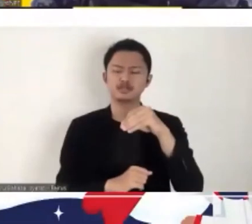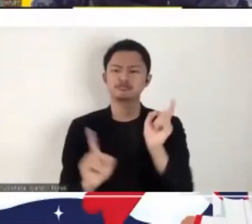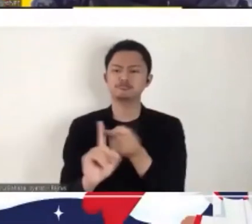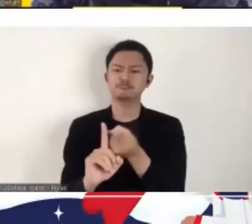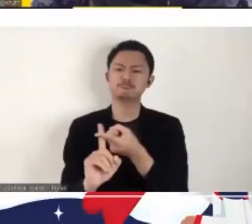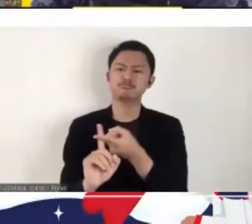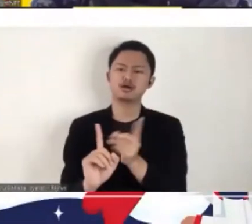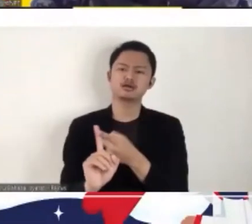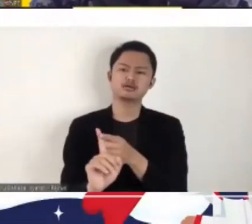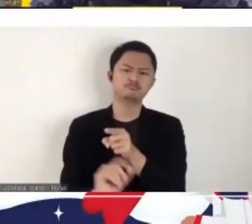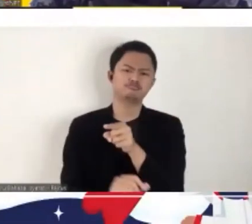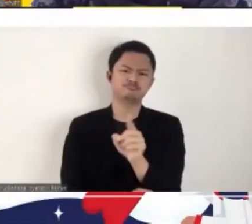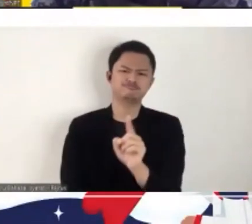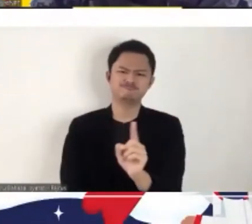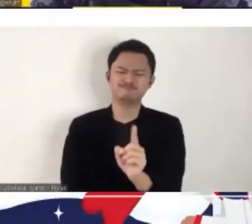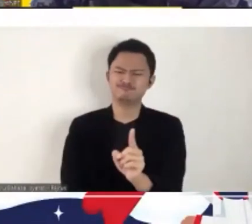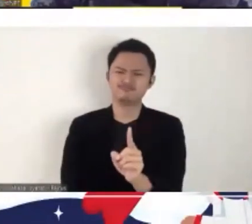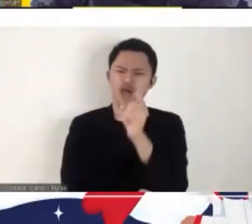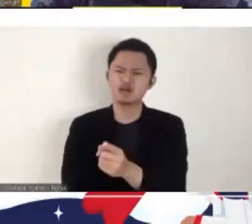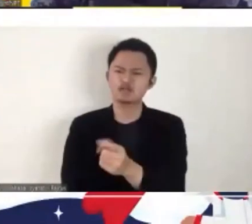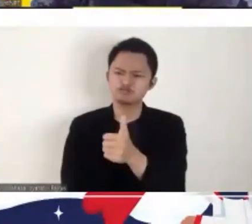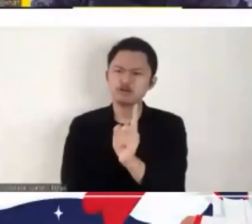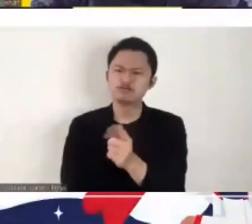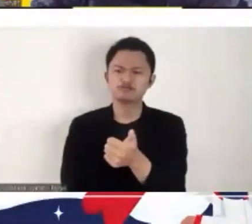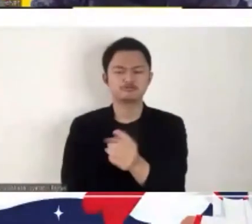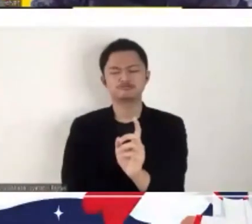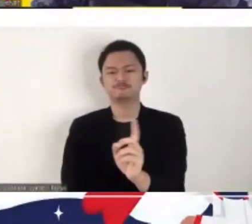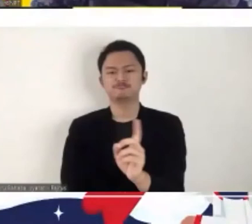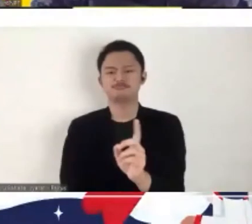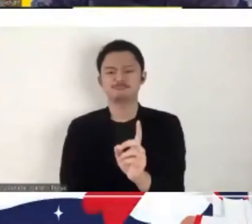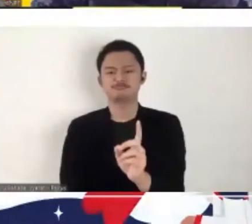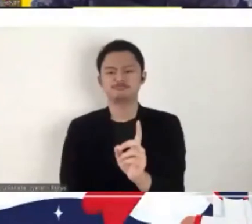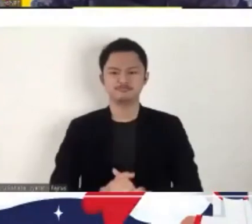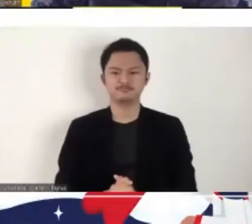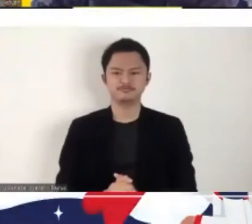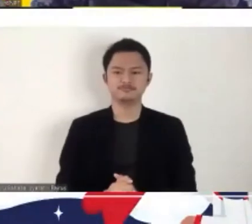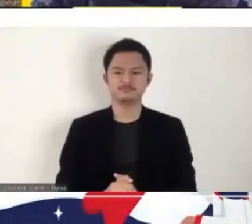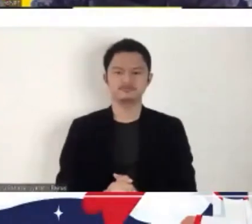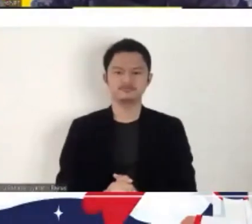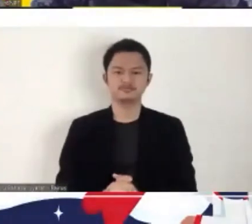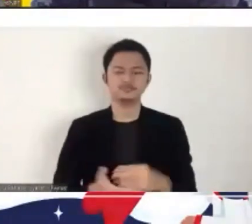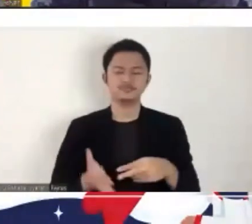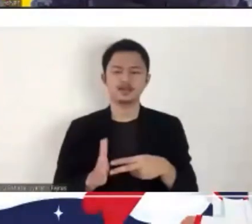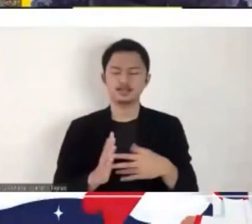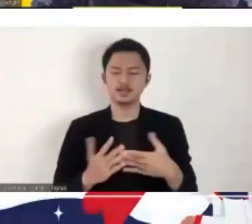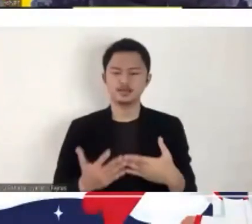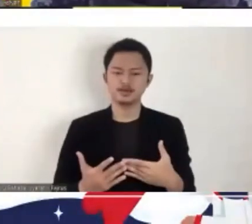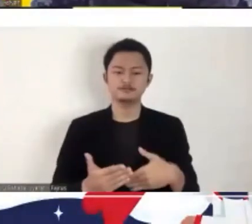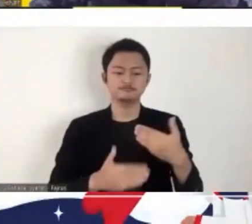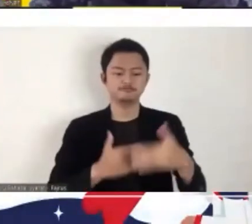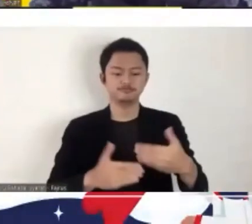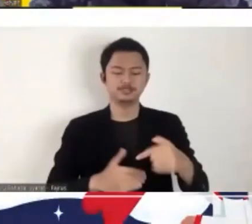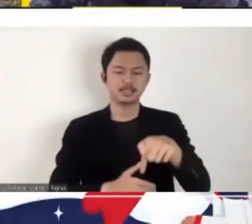itu nanti akan akan Nah harus bisa dilaksanakan Gitu jadi memang iya sejauh ini yang